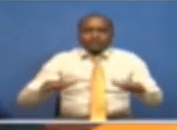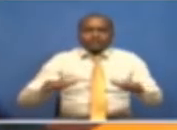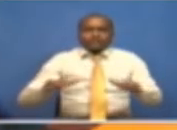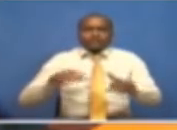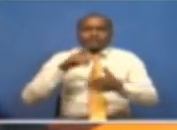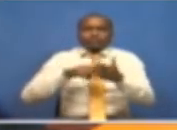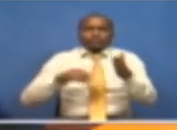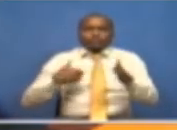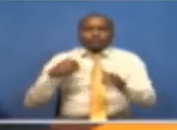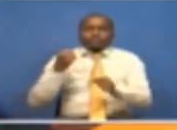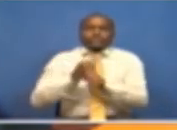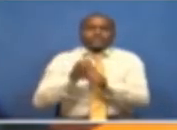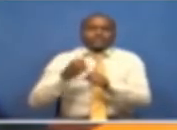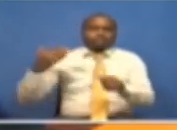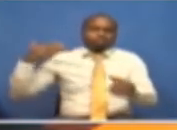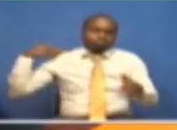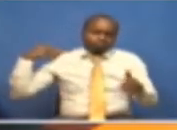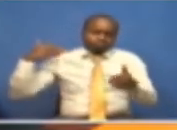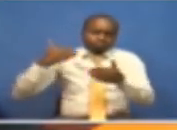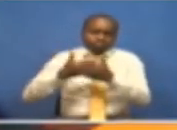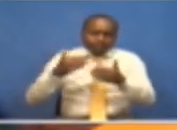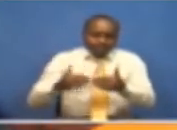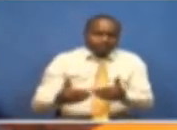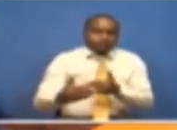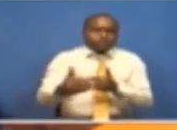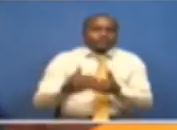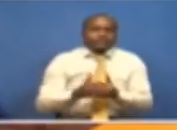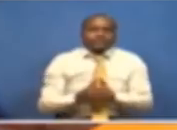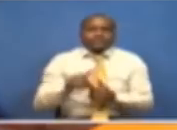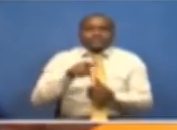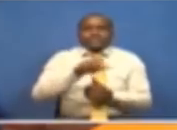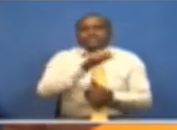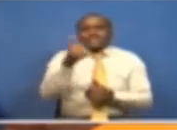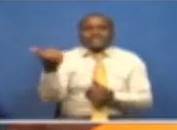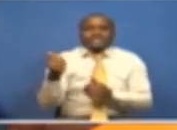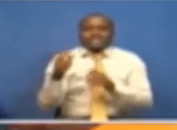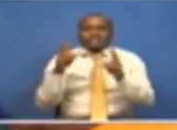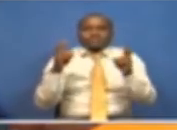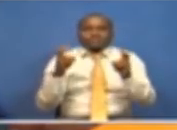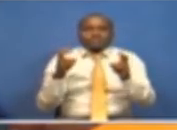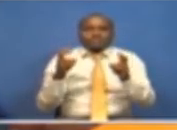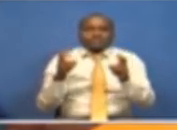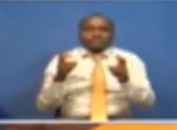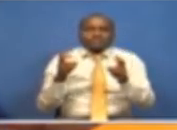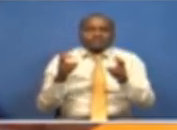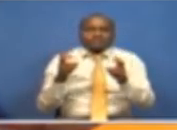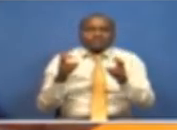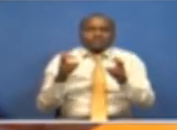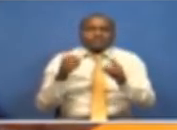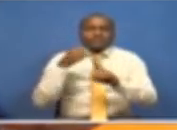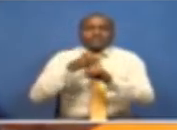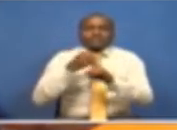you done in the past, what are you doing in the future. Hii sarakasi ingine yote, waambiwe